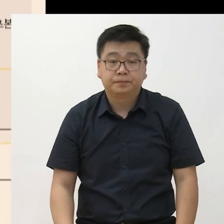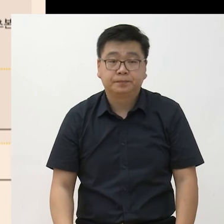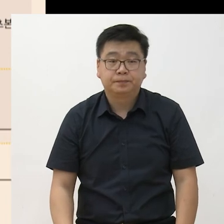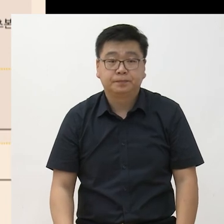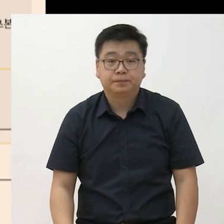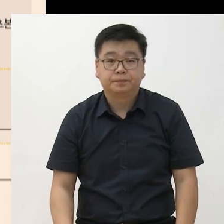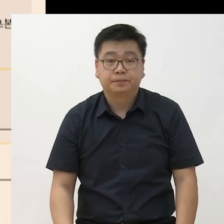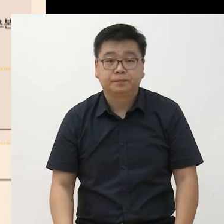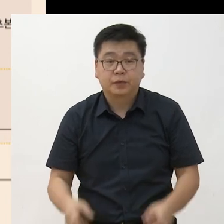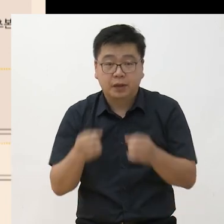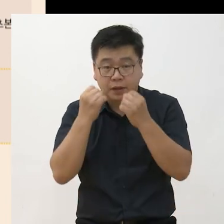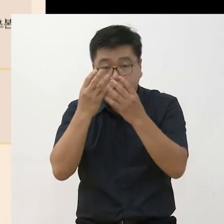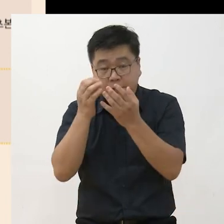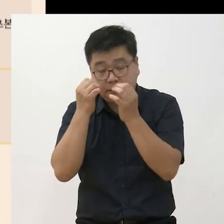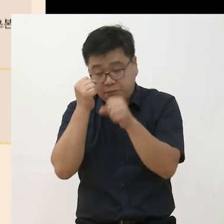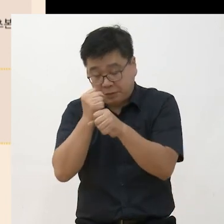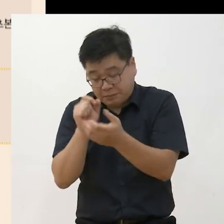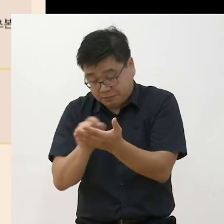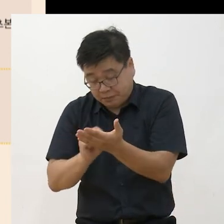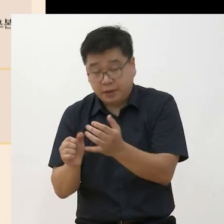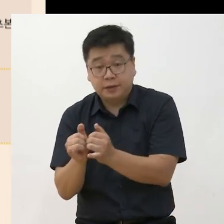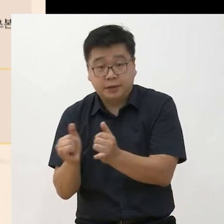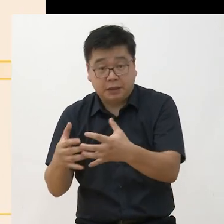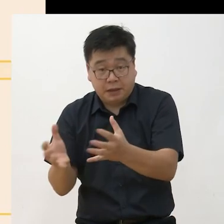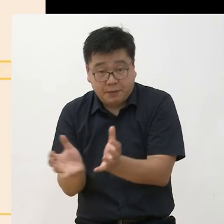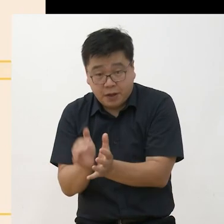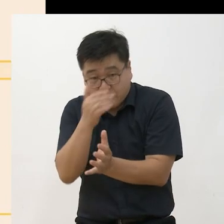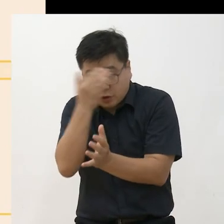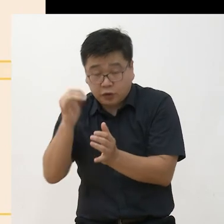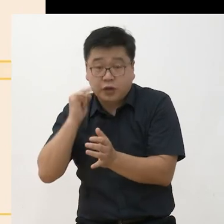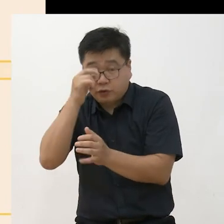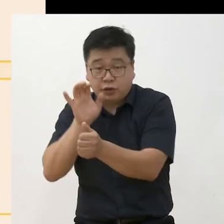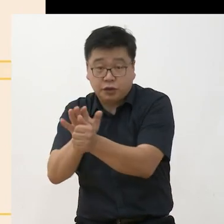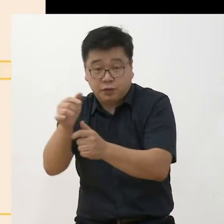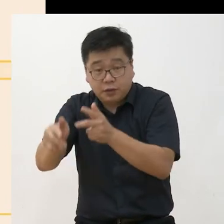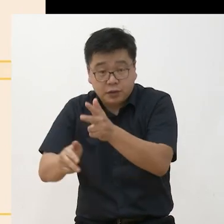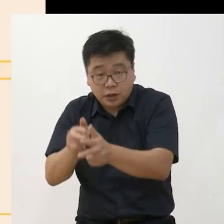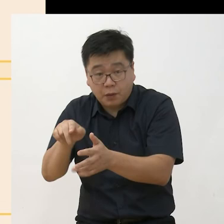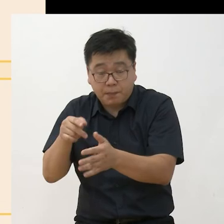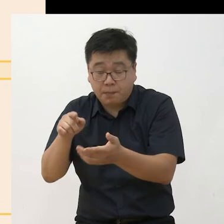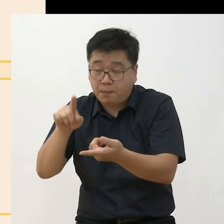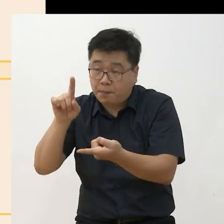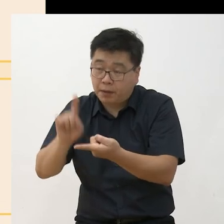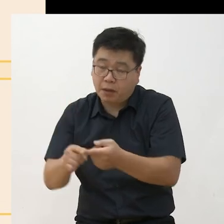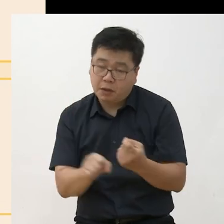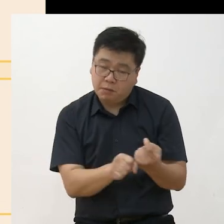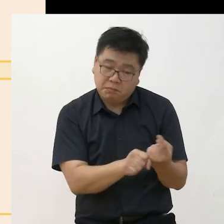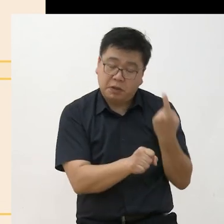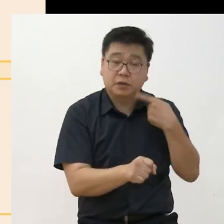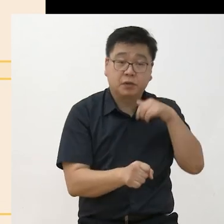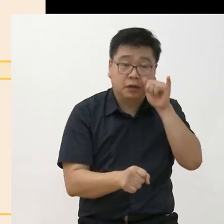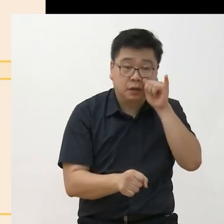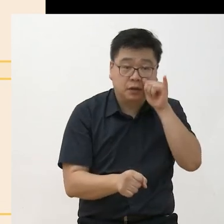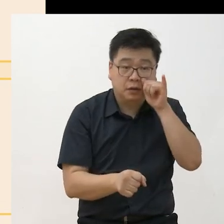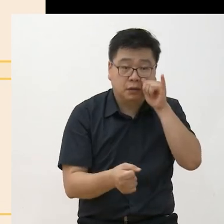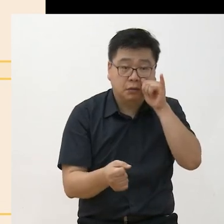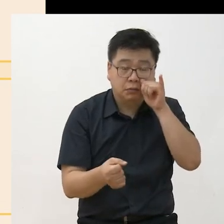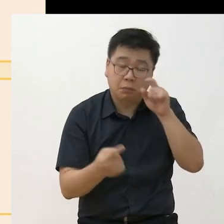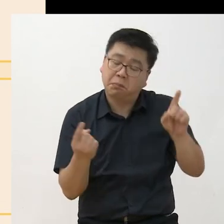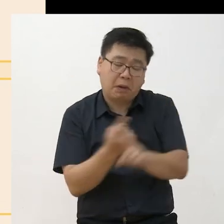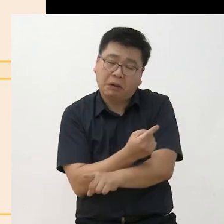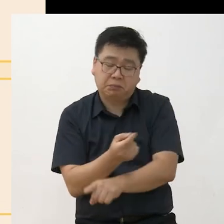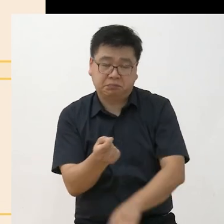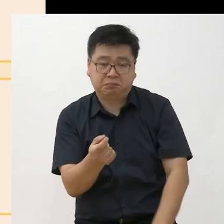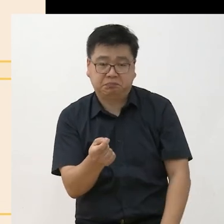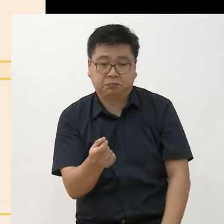그 창작자들이 이 청년예술가 지원사업에 그 작년에도 같이 진행됐는데 크게 뭐 이렇게 변동사항은